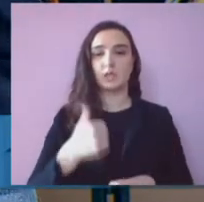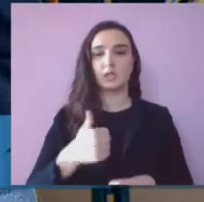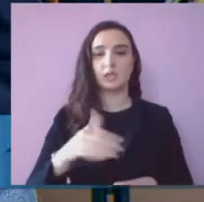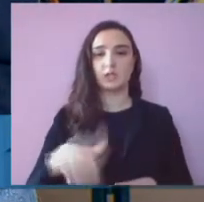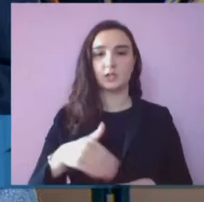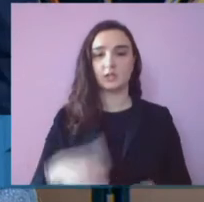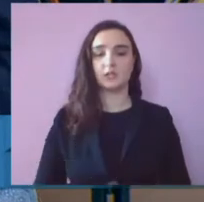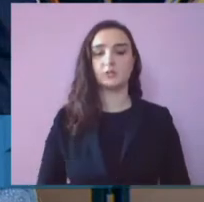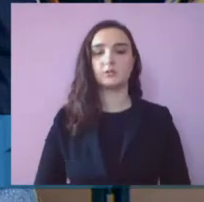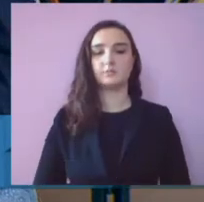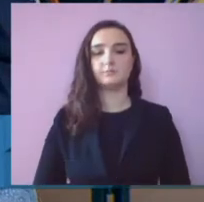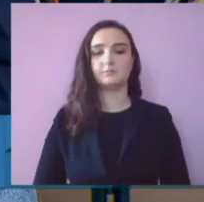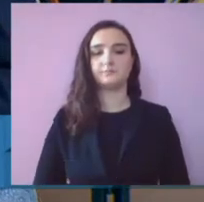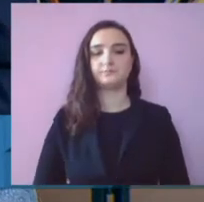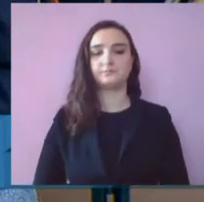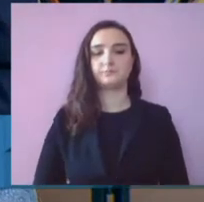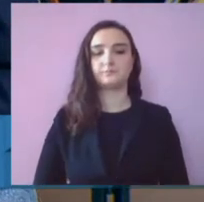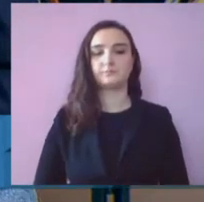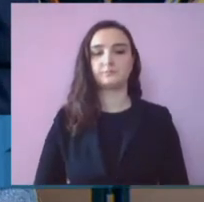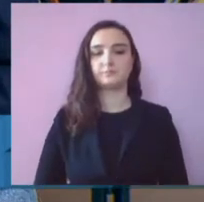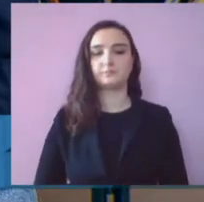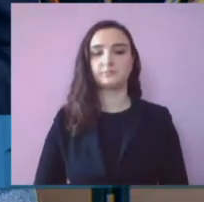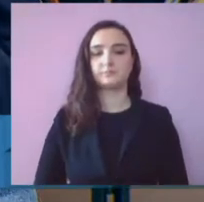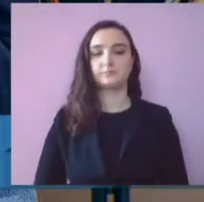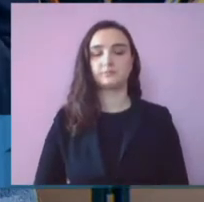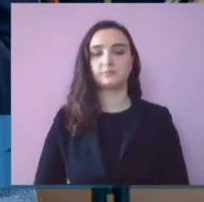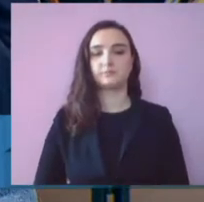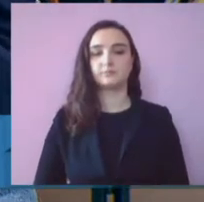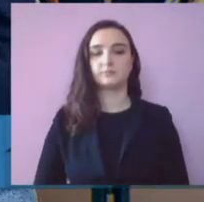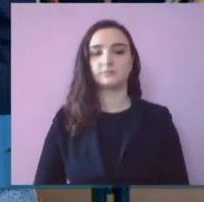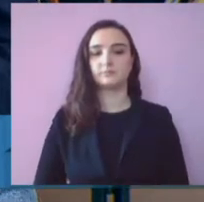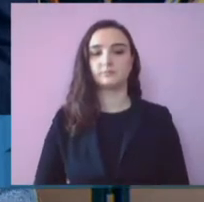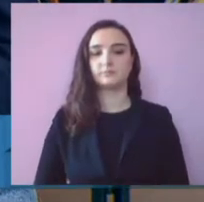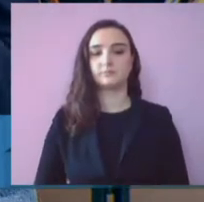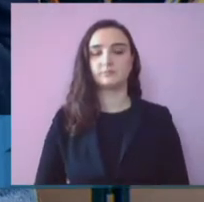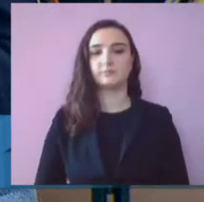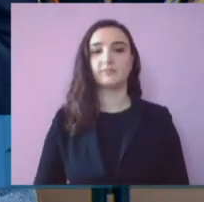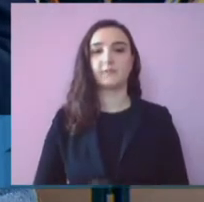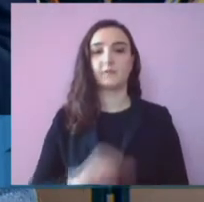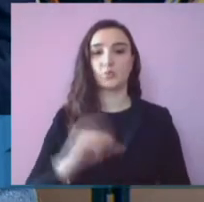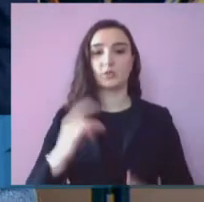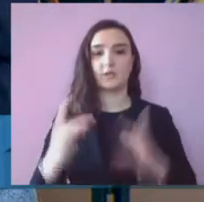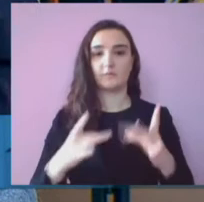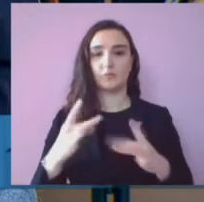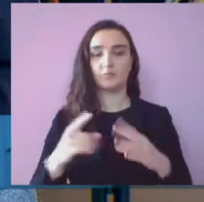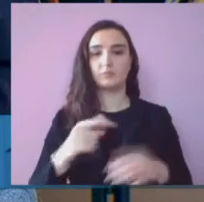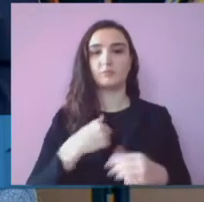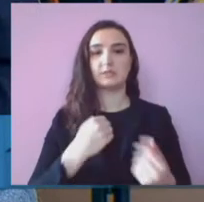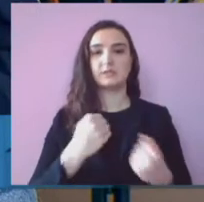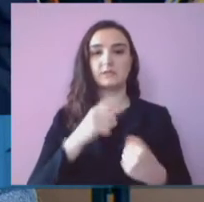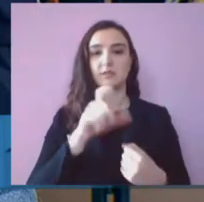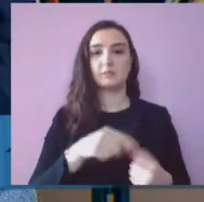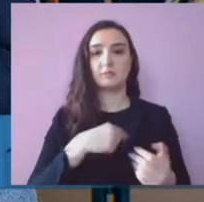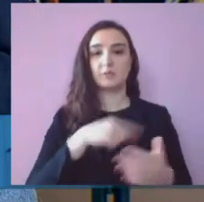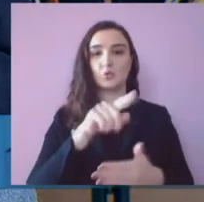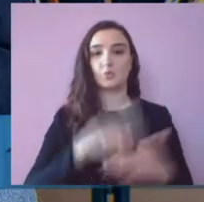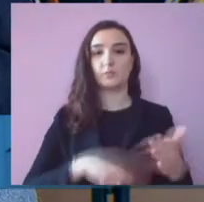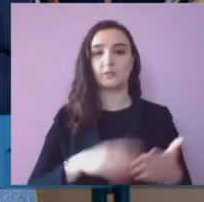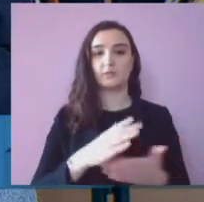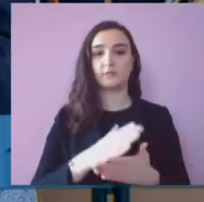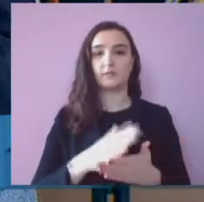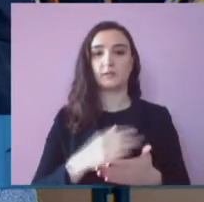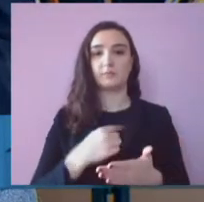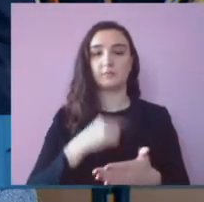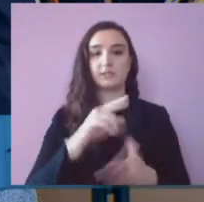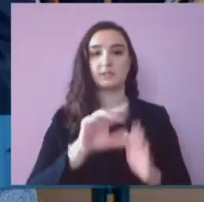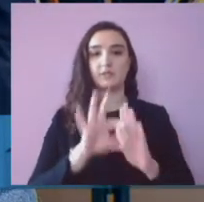ნოპჭყალებში ვერ არის კარგად და თვითონ ნერვიულობს. როდესაც ჩემი მცველი, რომელსაც მე მინდობილი ვარ, ანუ მე ისავირჩიე